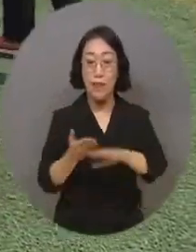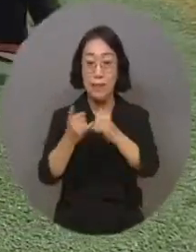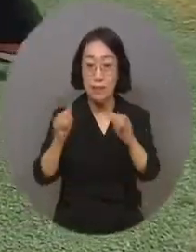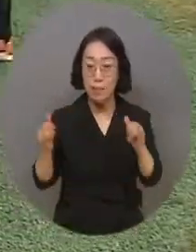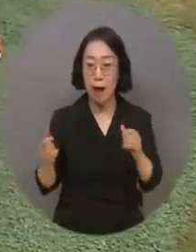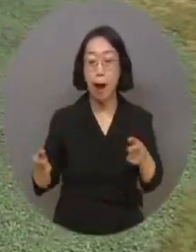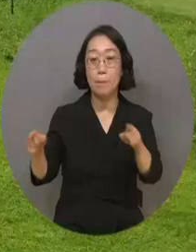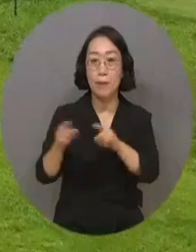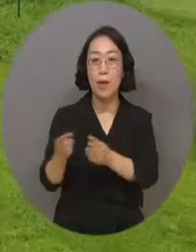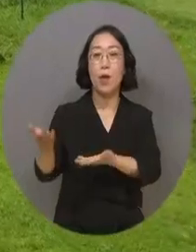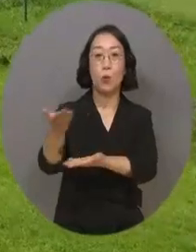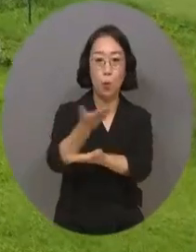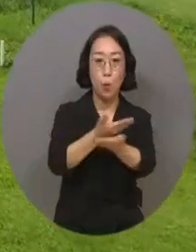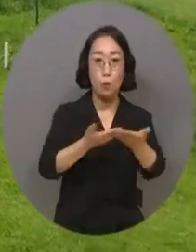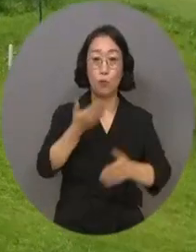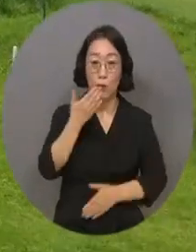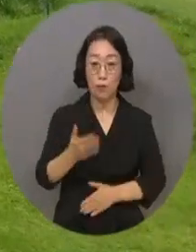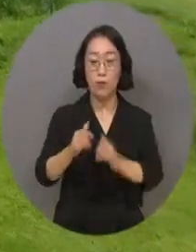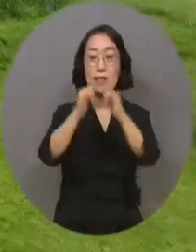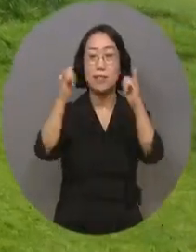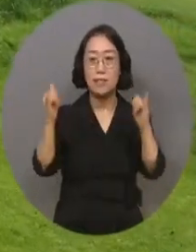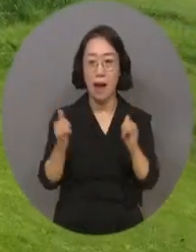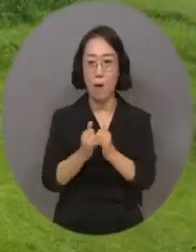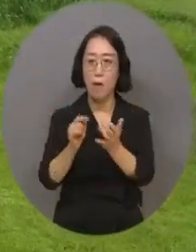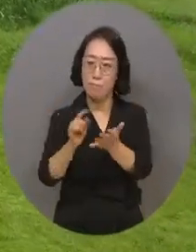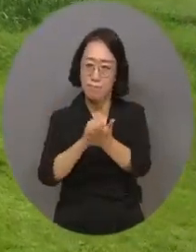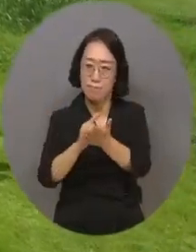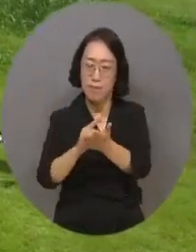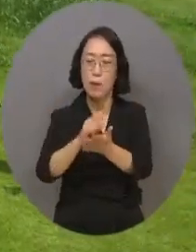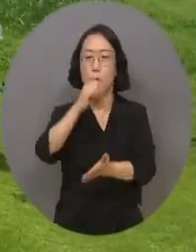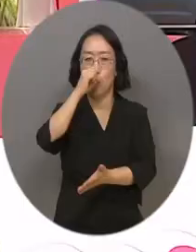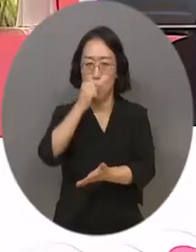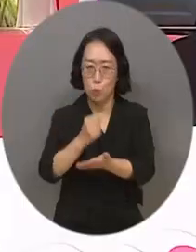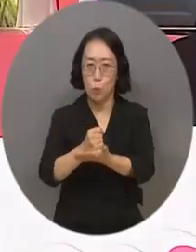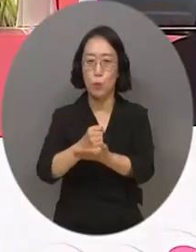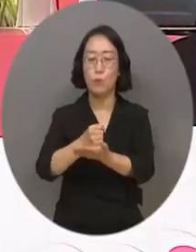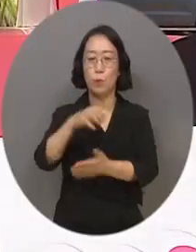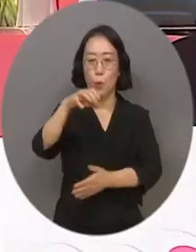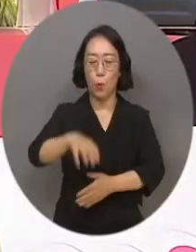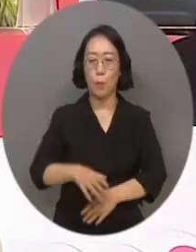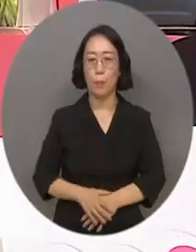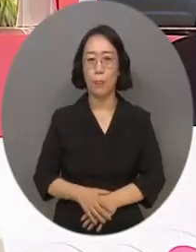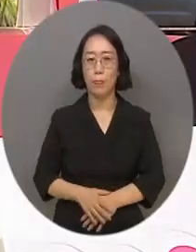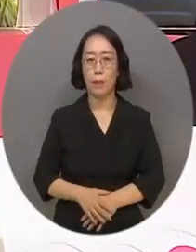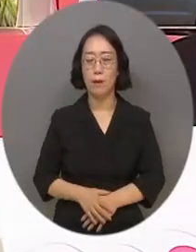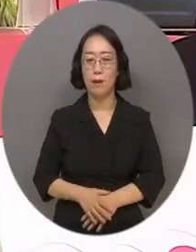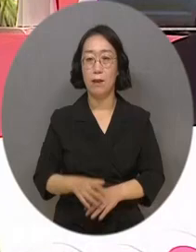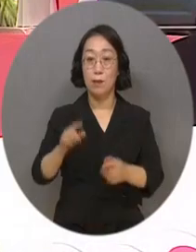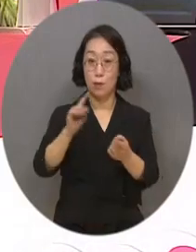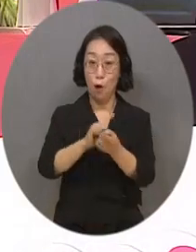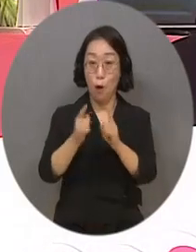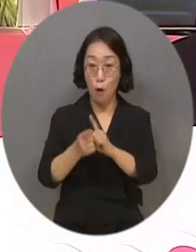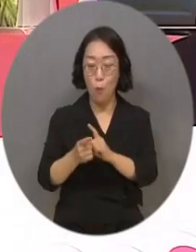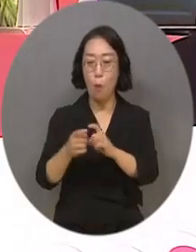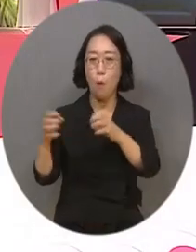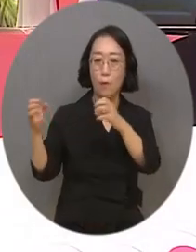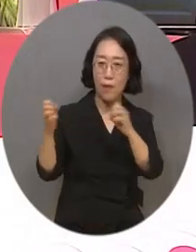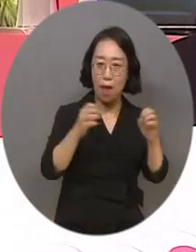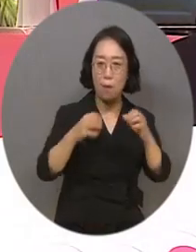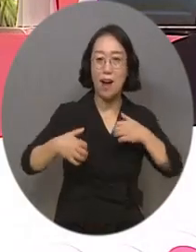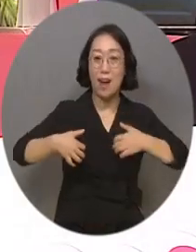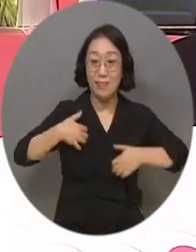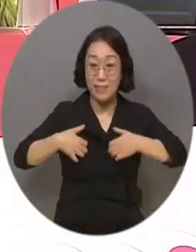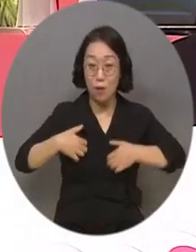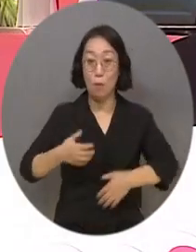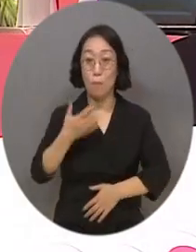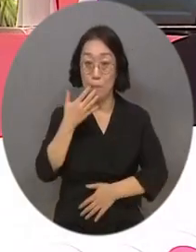사람과 함께 교류하는 사회활동의 하나로 자리매김하고 있습니다. 서로 즐겁게 대화하면서 운동을 할 수